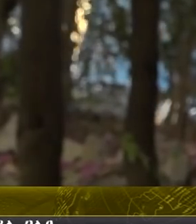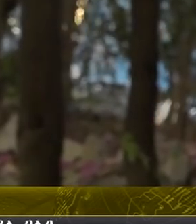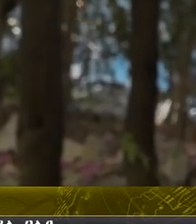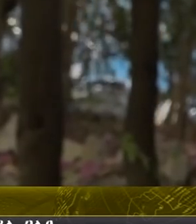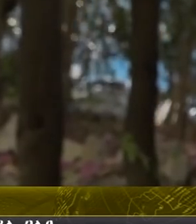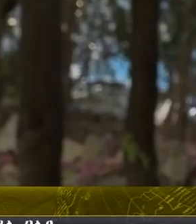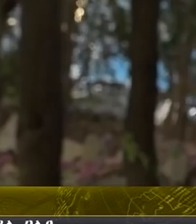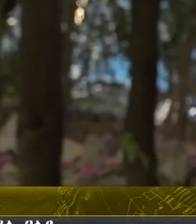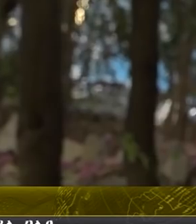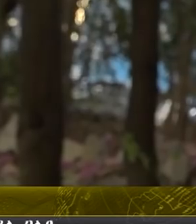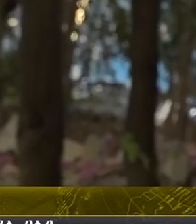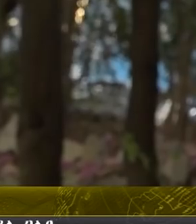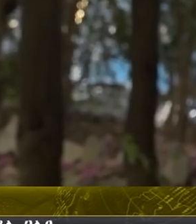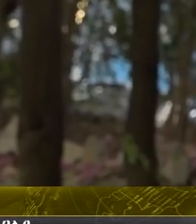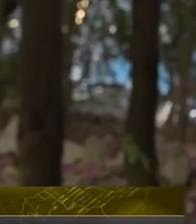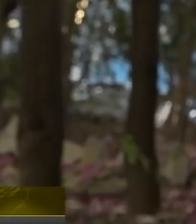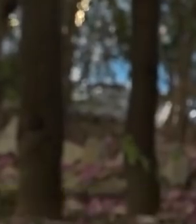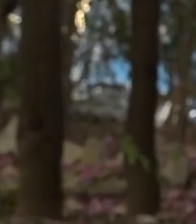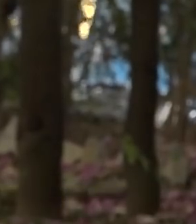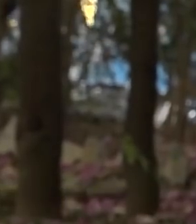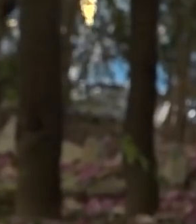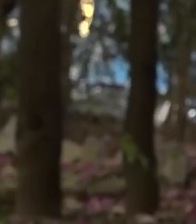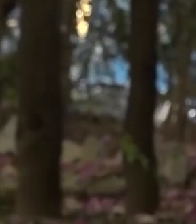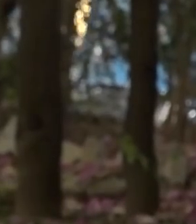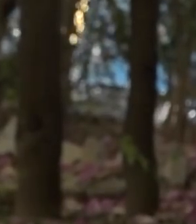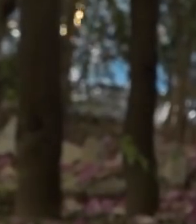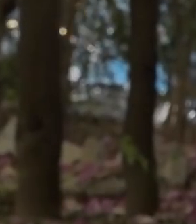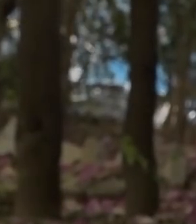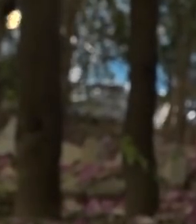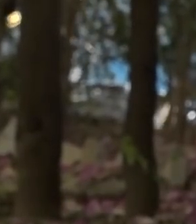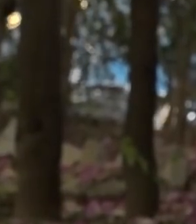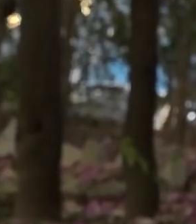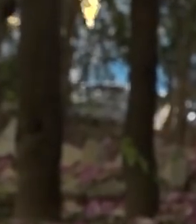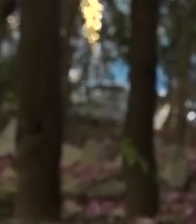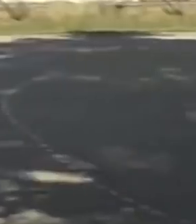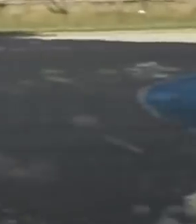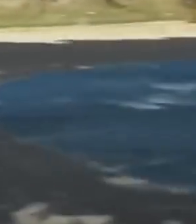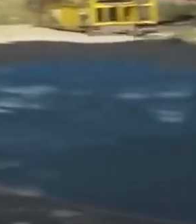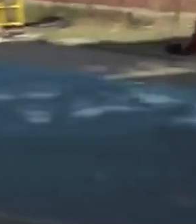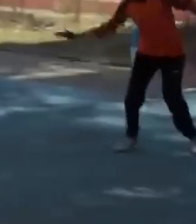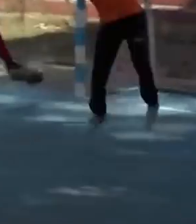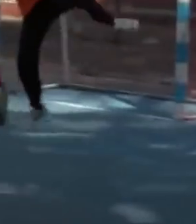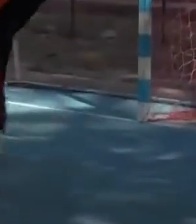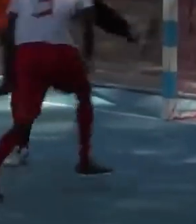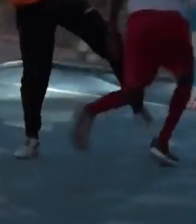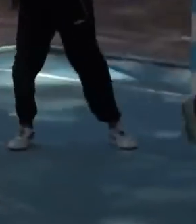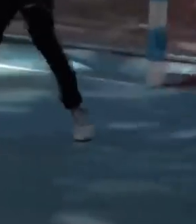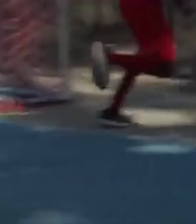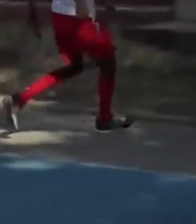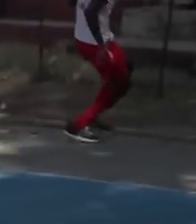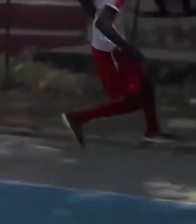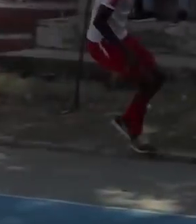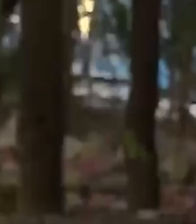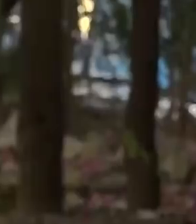ወይም ወረዳታት ይኹና ንኢድ ኩዕሶ ናብ ልሐሸ ደረጃ ንክበፅሕ ንልተኸኣለም ዓቕሚ ንምልከቶ ኣካል ኣብዚ